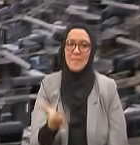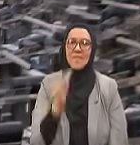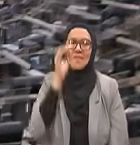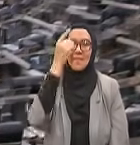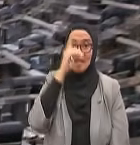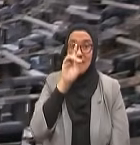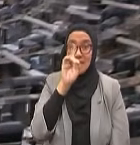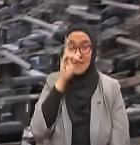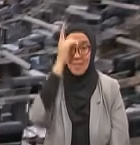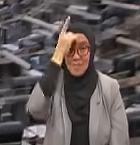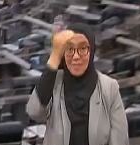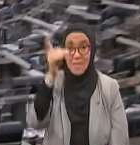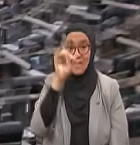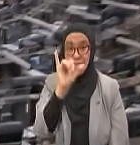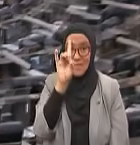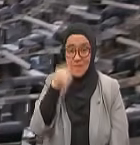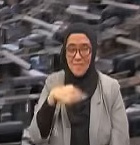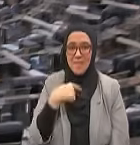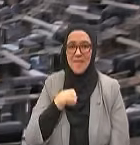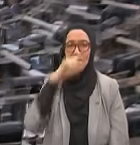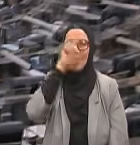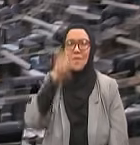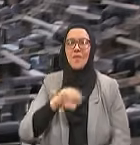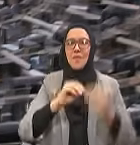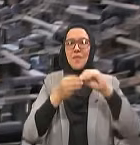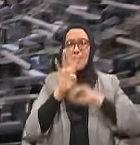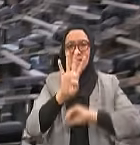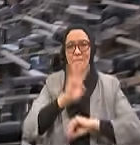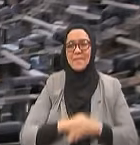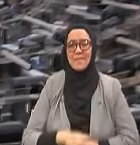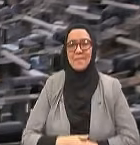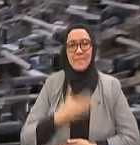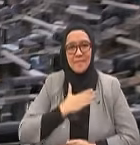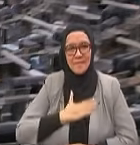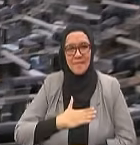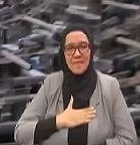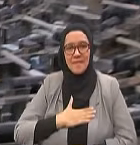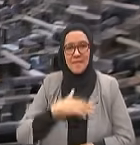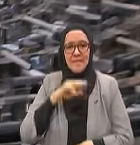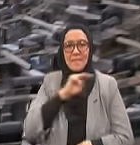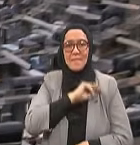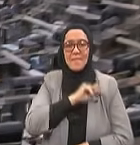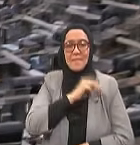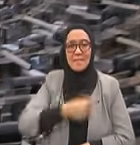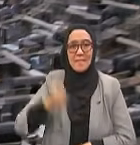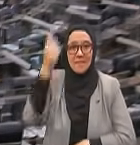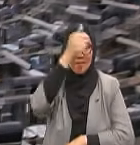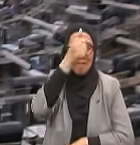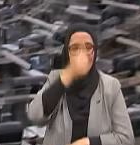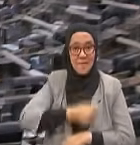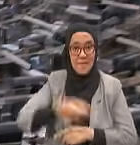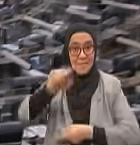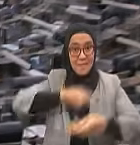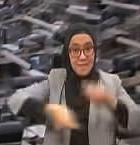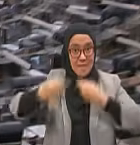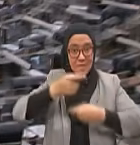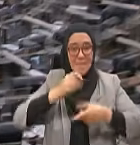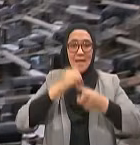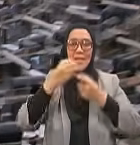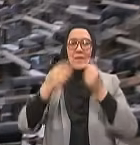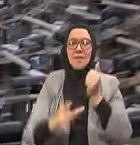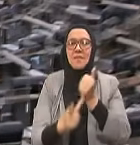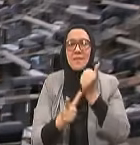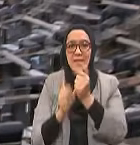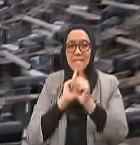kalau akan bertanya soal nomor 14 perikanan banget sedang atau timbalani